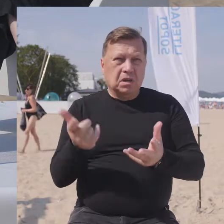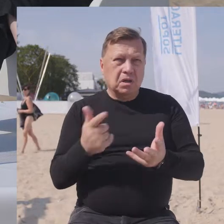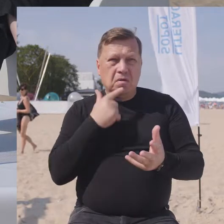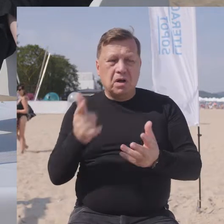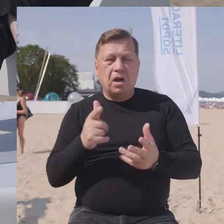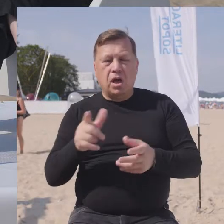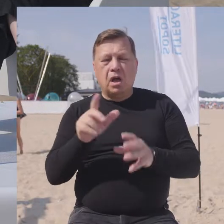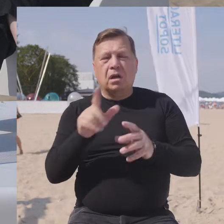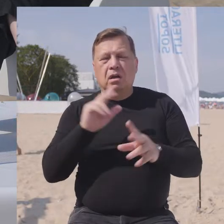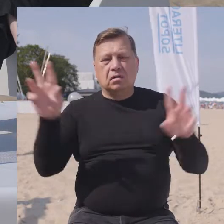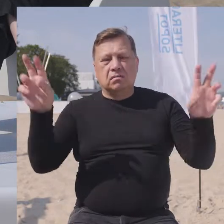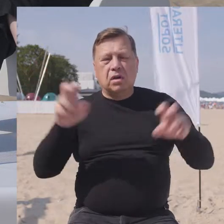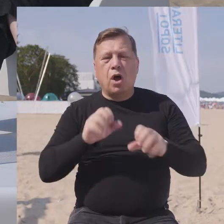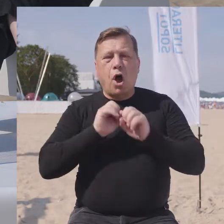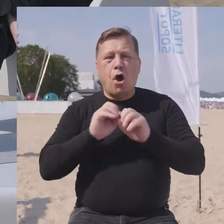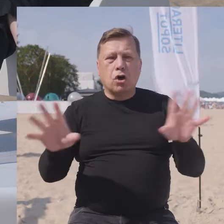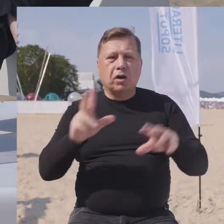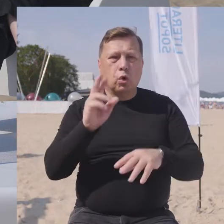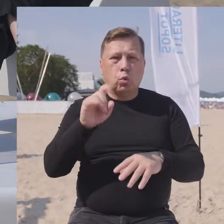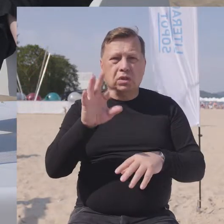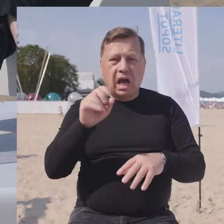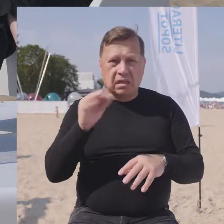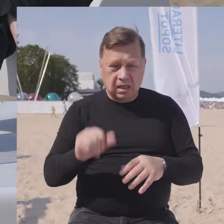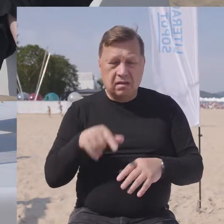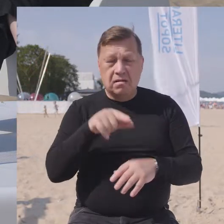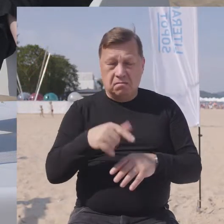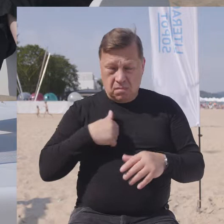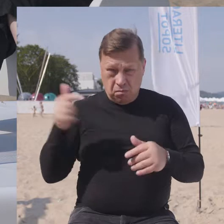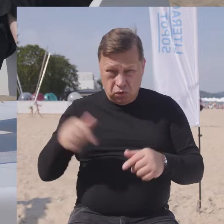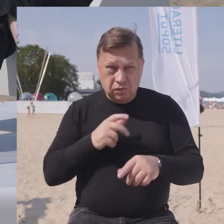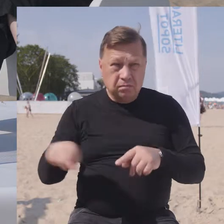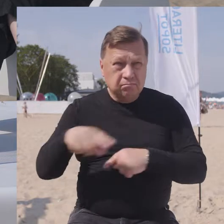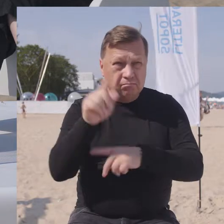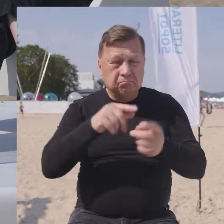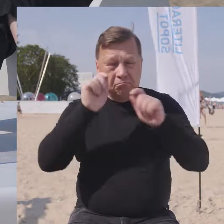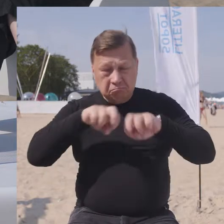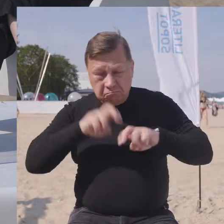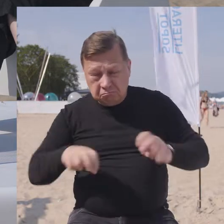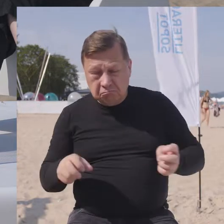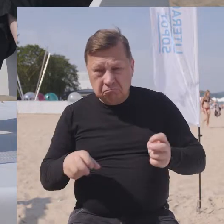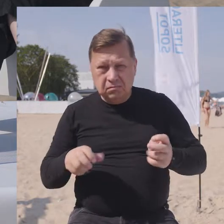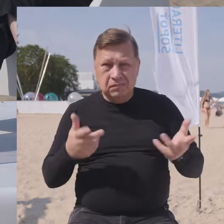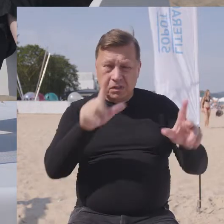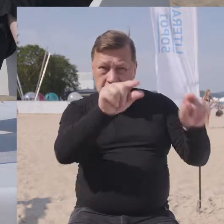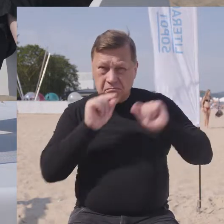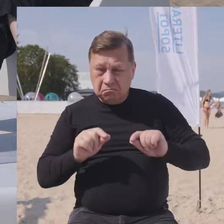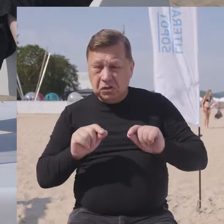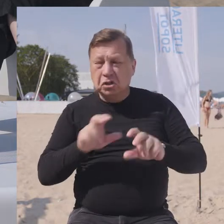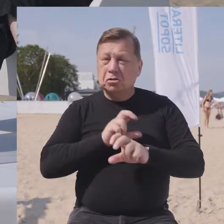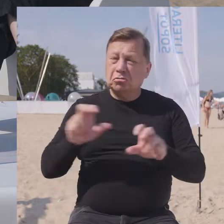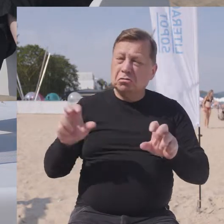krużgankach oświaty, cytując klasyków, i patrzeć, co się dzieje, czy raczej tworzyć coś nowego. I myślałam,